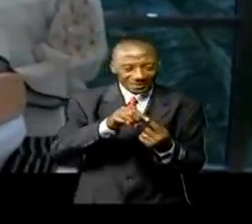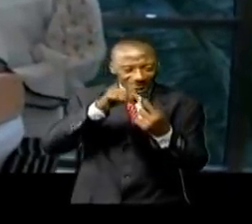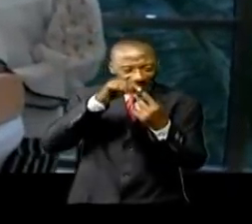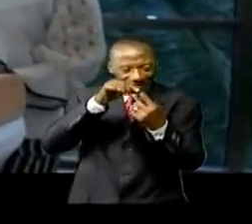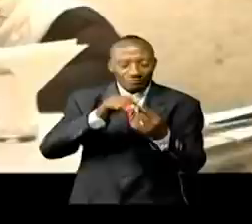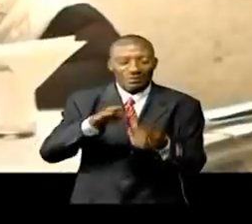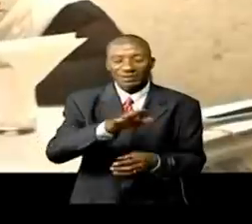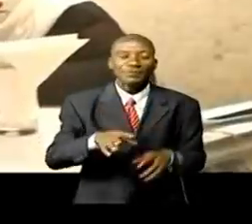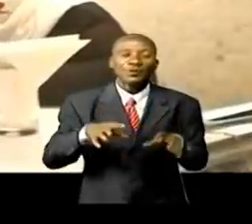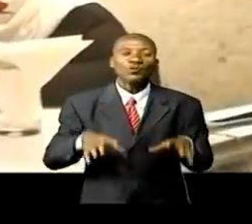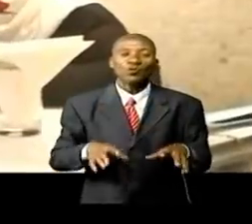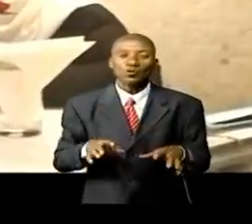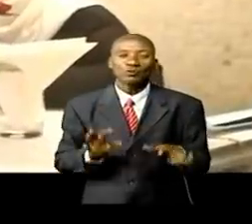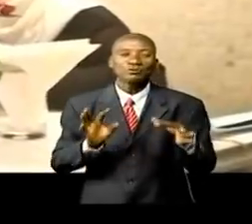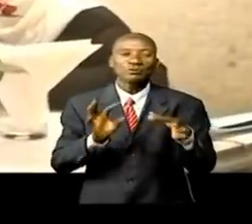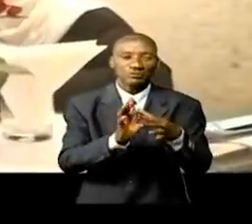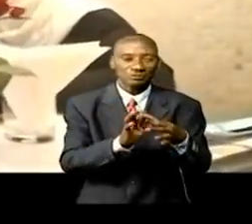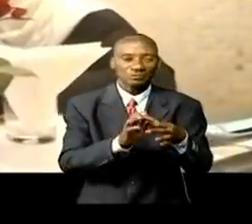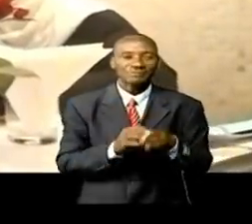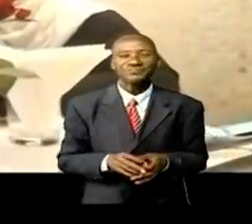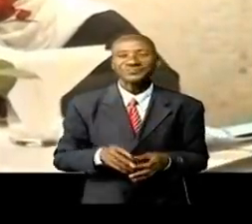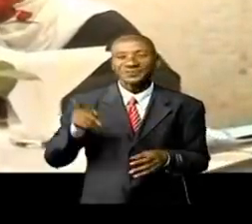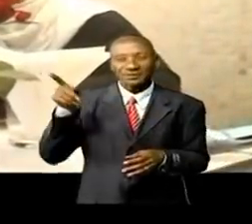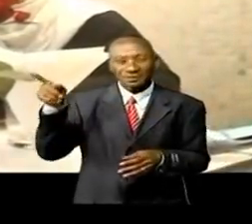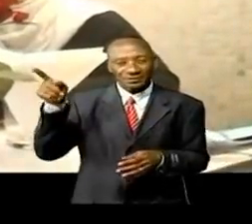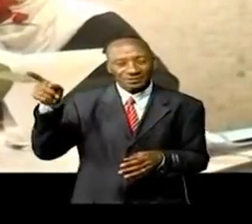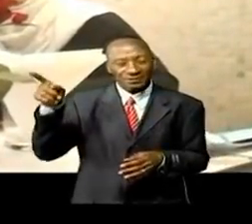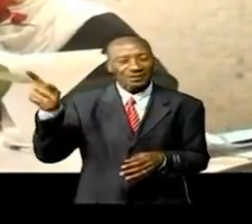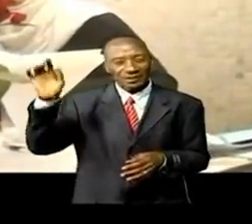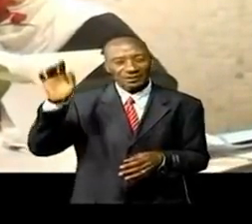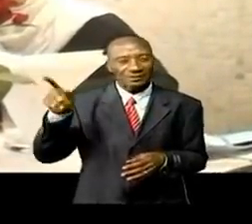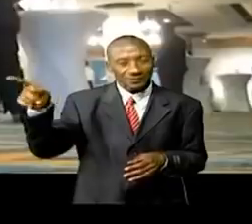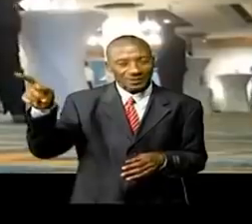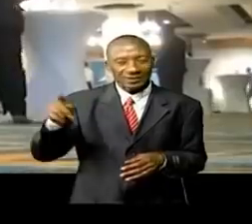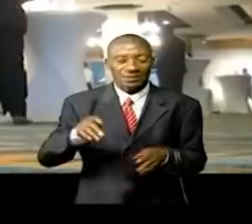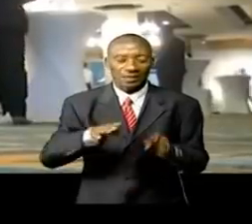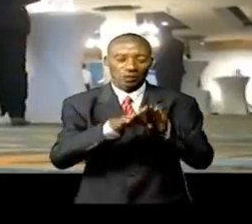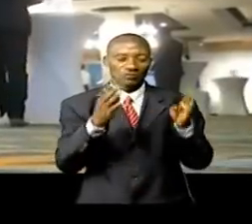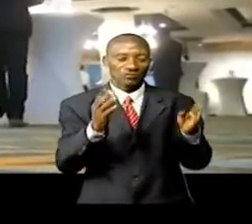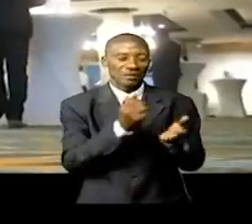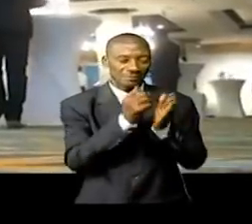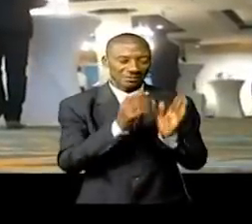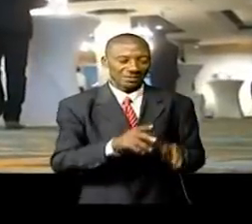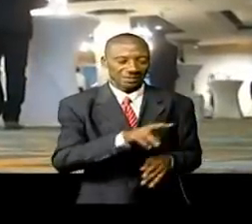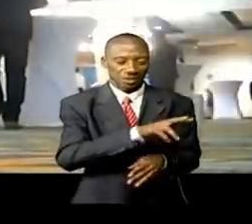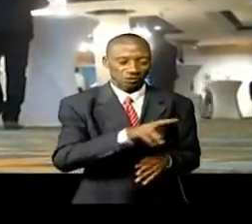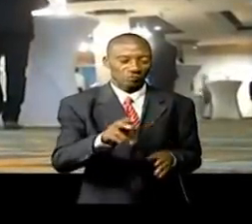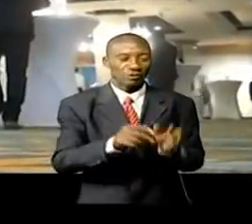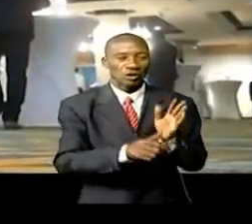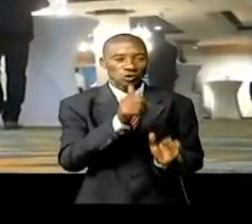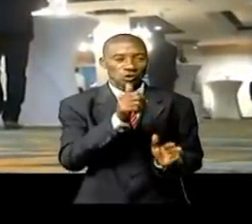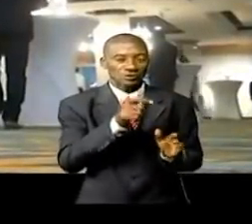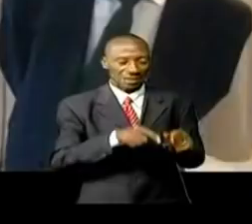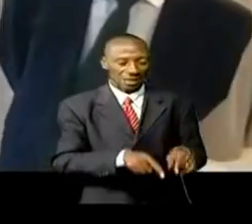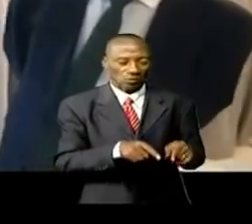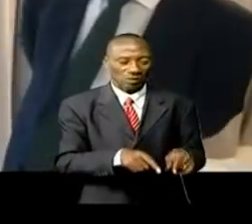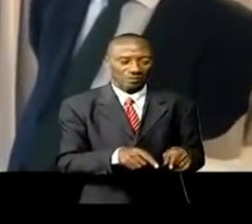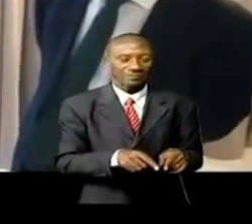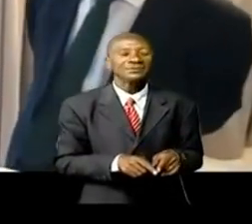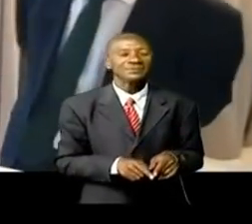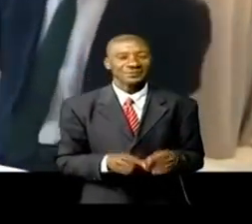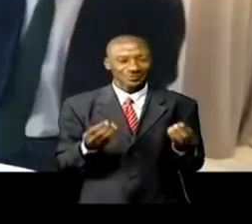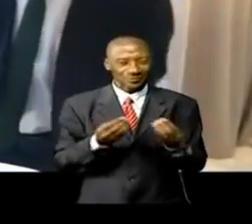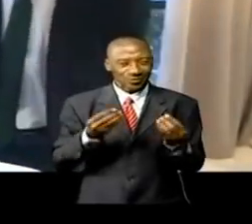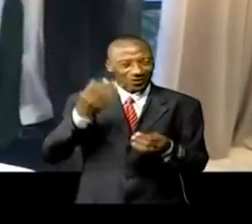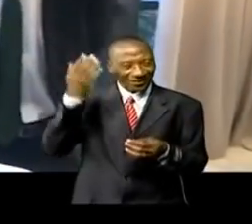démocratique du Congo. Elle a réouvert son ambassade en 2011 dans la continuité de l'ex-Yougoslavie.